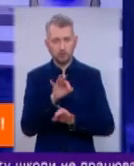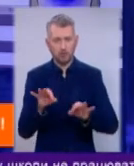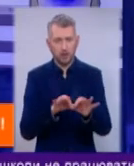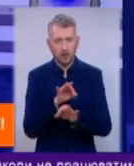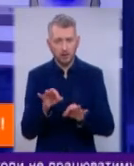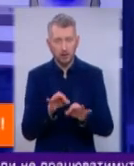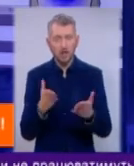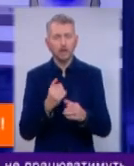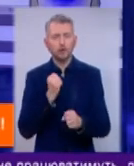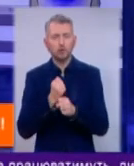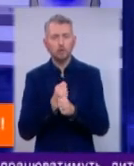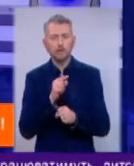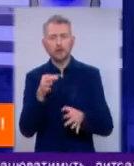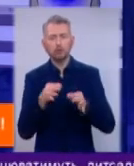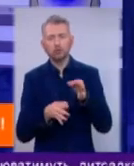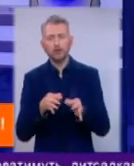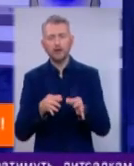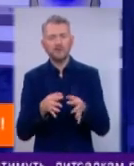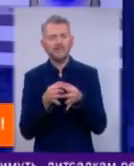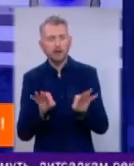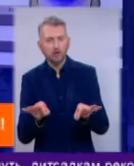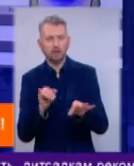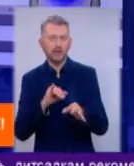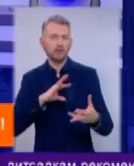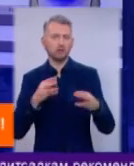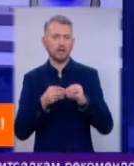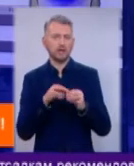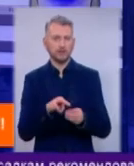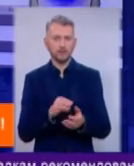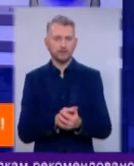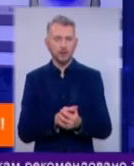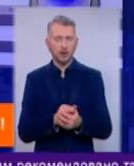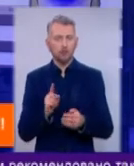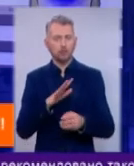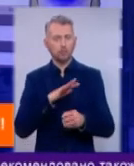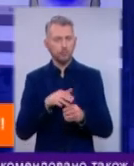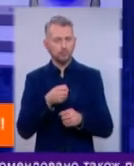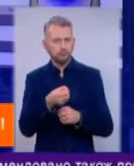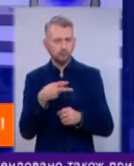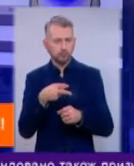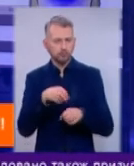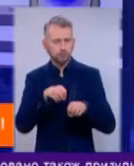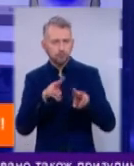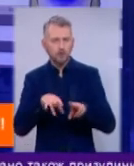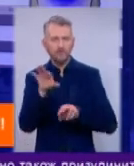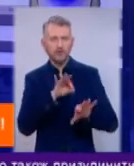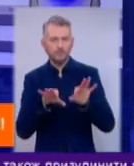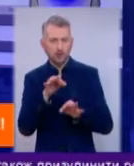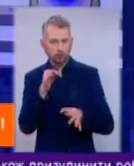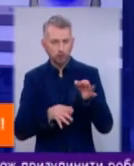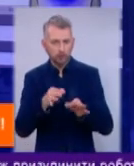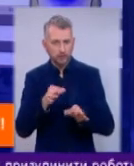насамперед незалежним і результативним. Ну, мова в першу чергу йде про відбір суддів. Це одна з головних маніпуляцій в